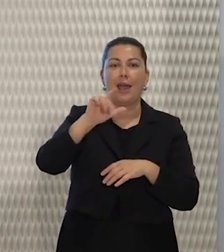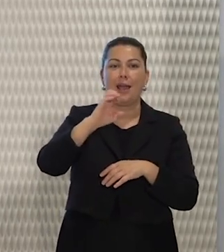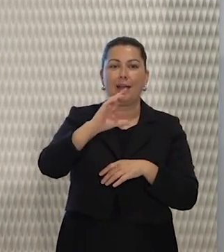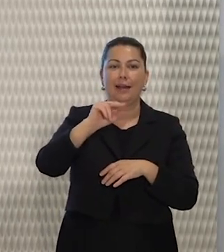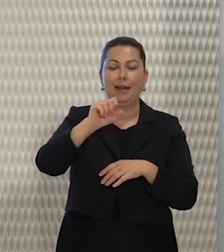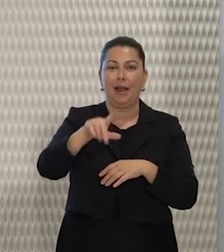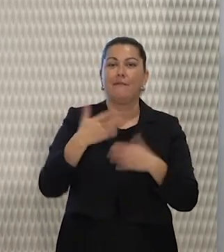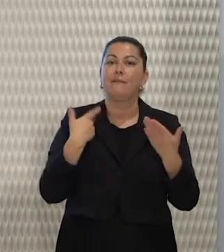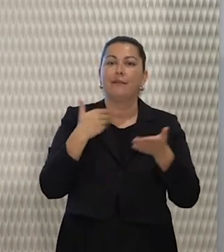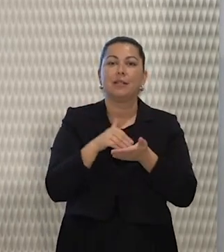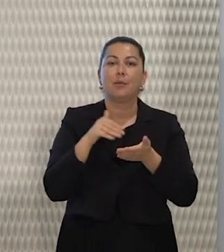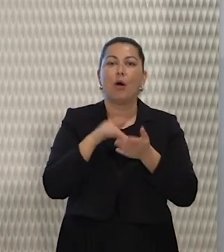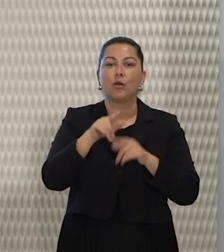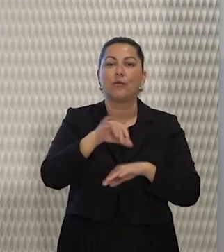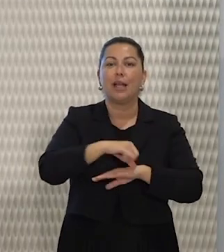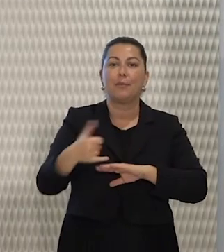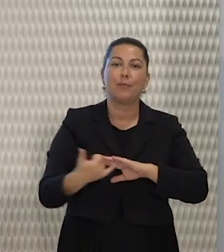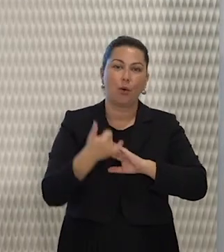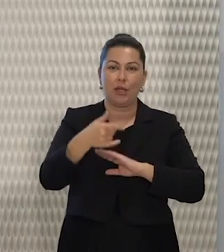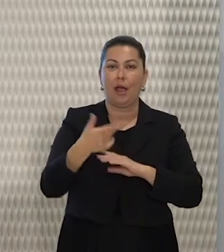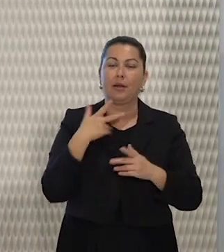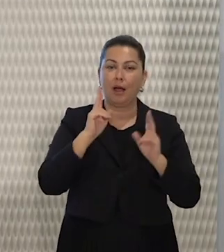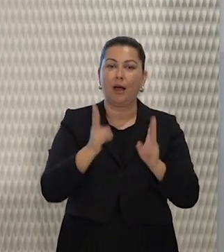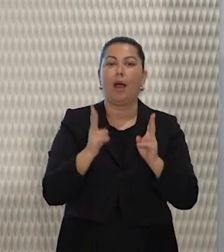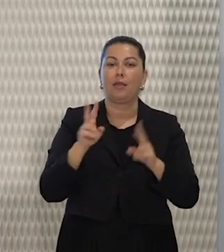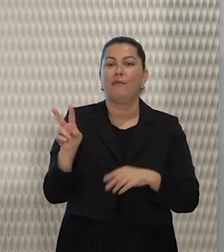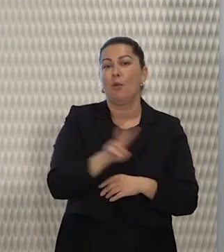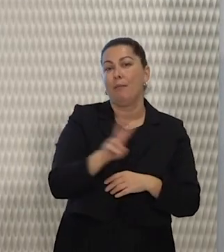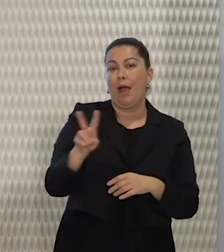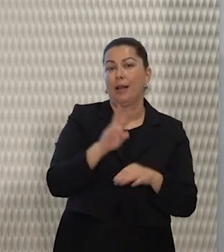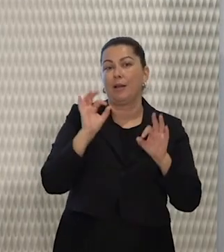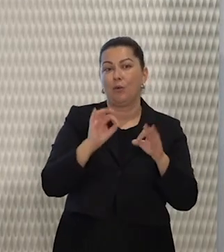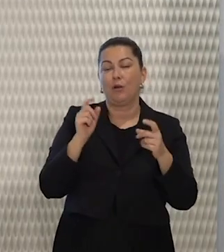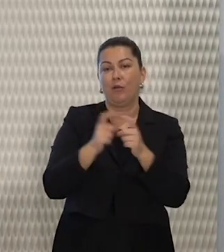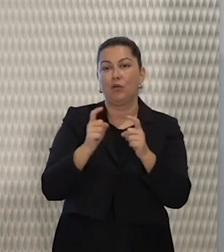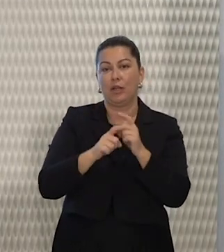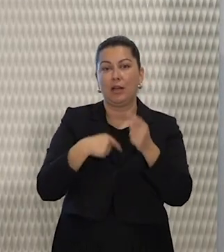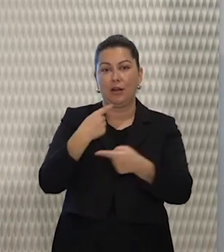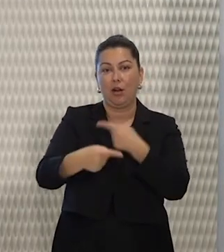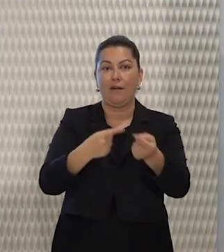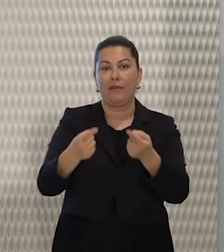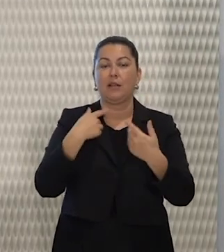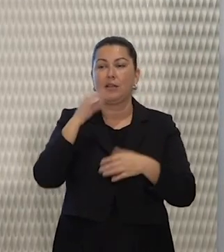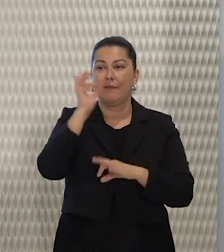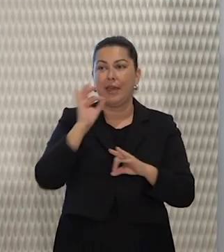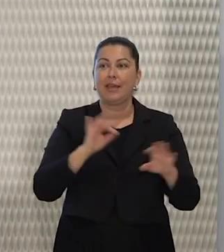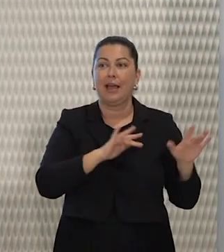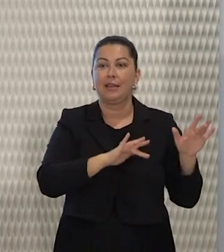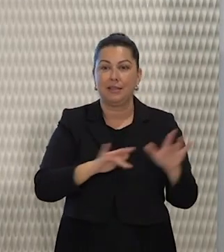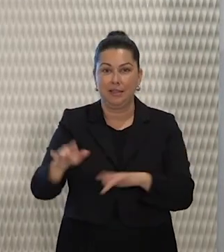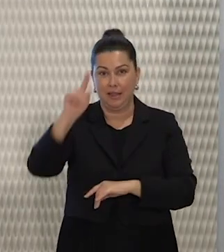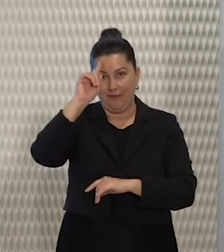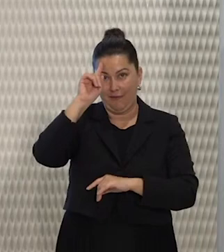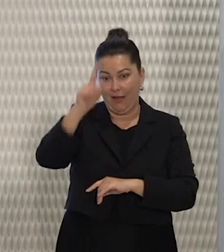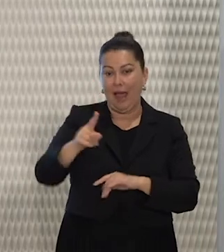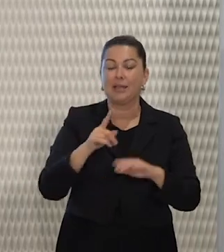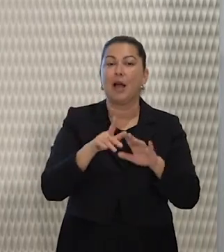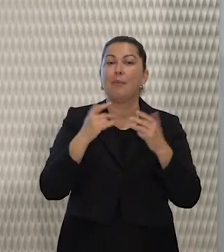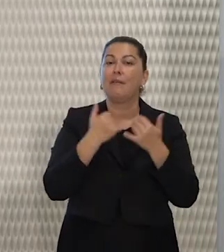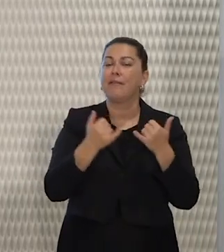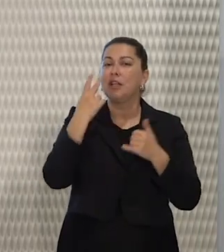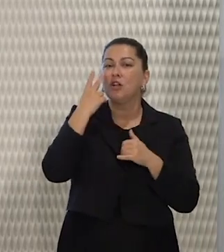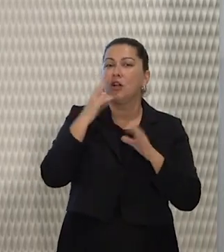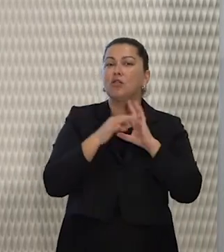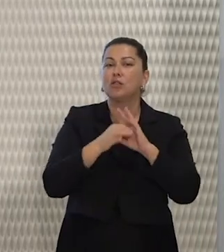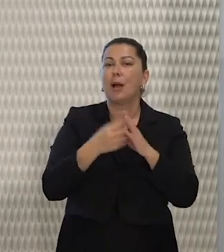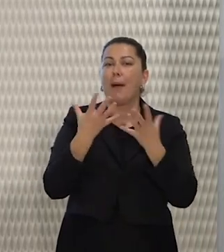es, damit so ein Projekt auch wirklich beidseitig funktioniert? Dass die Fähigkeiten da sind, das wissen wir, aber wie muss man es auch wirklich in der